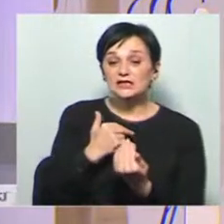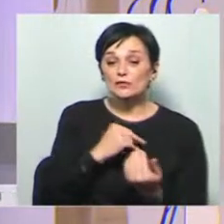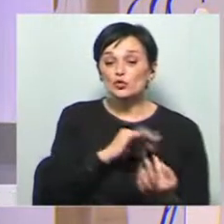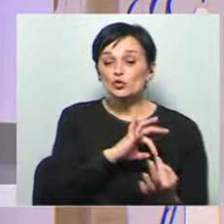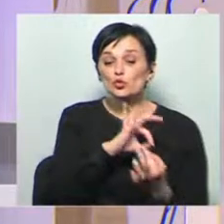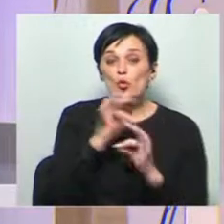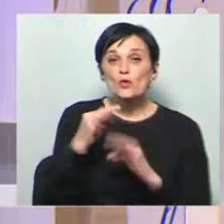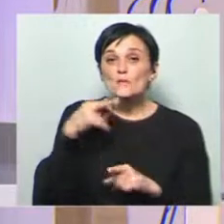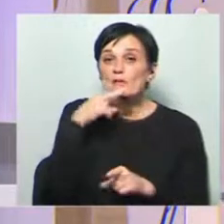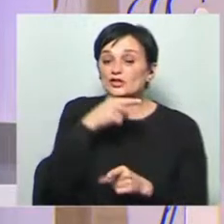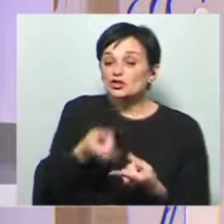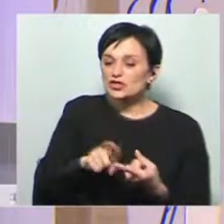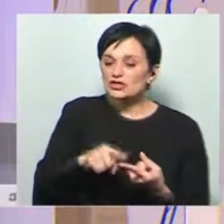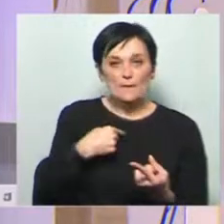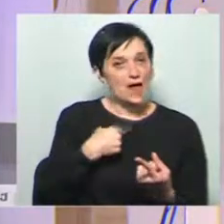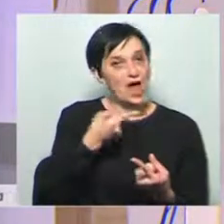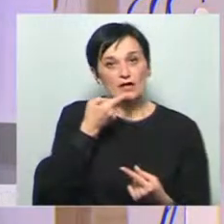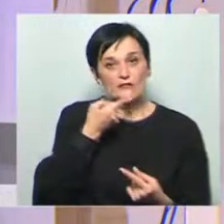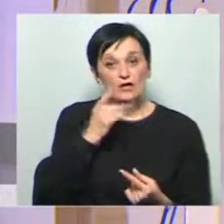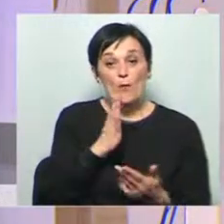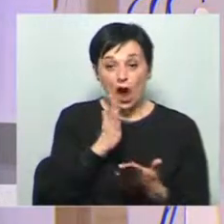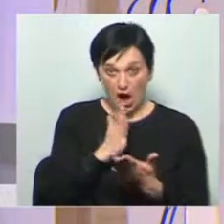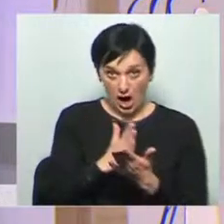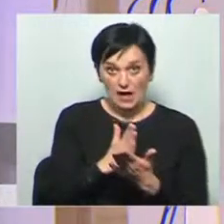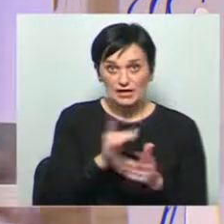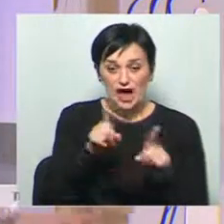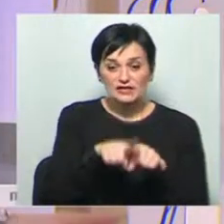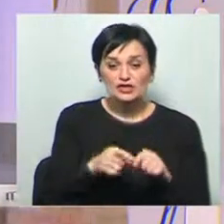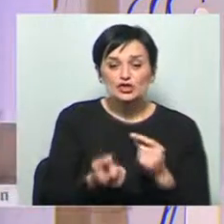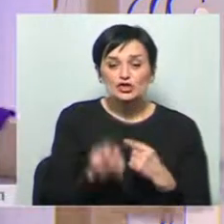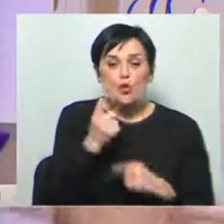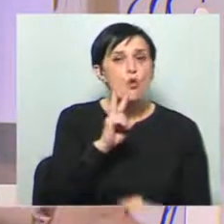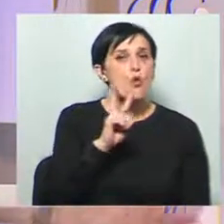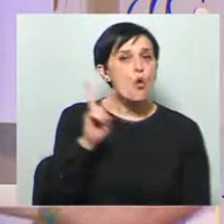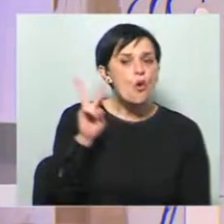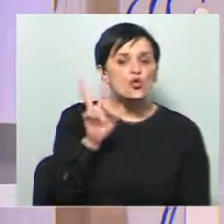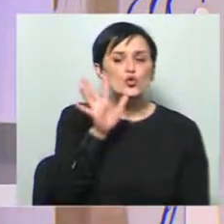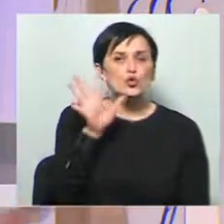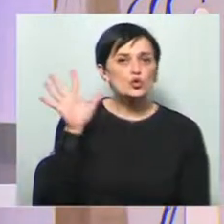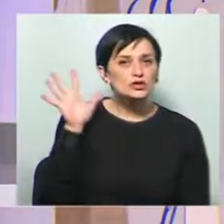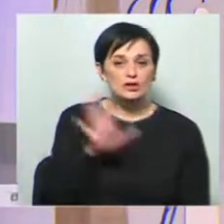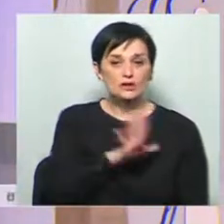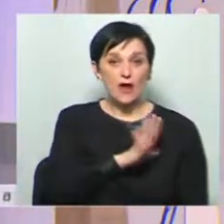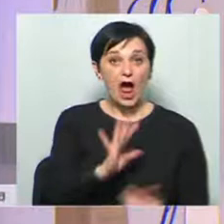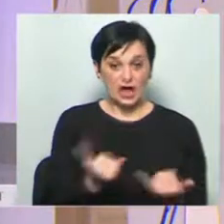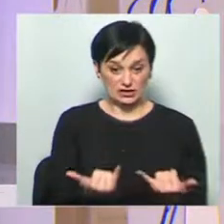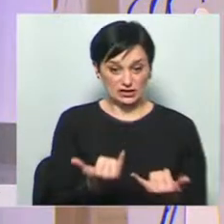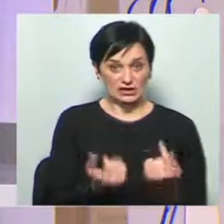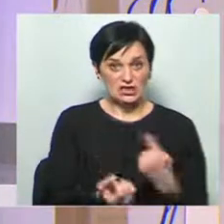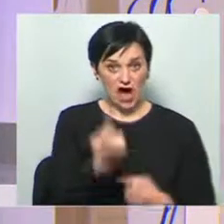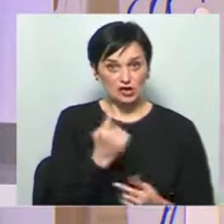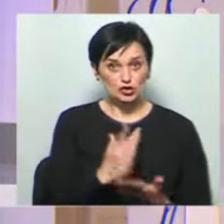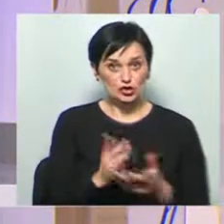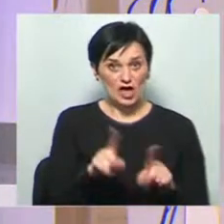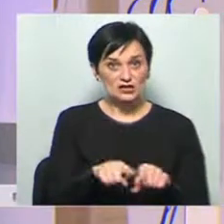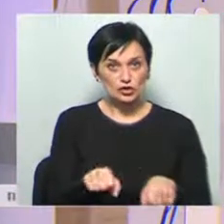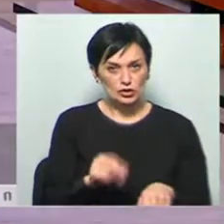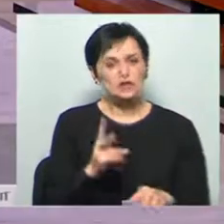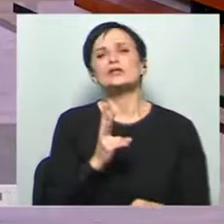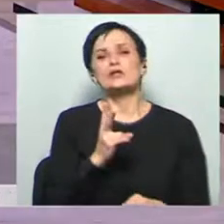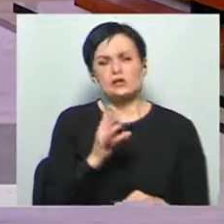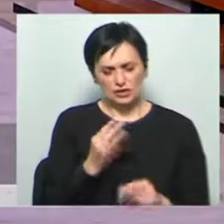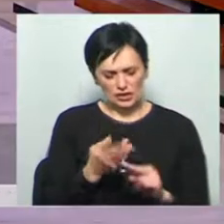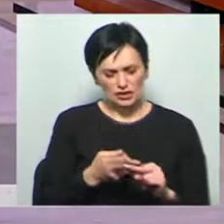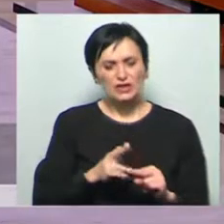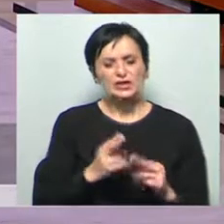კონკრეტული მედიკამენტის შესახებ, მაგრამ გაჩნდა ასეთი შესაძლებლობა, რაც არ ქონდა 2 წლის წინ, 5 წლის წინ თუნდაც ჩარშან. კი, რა თქმა უნდა, ეს